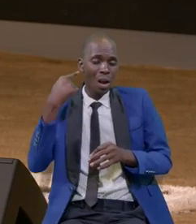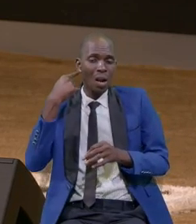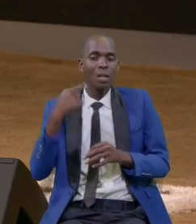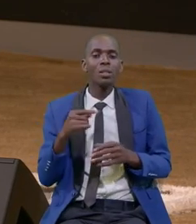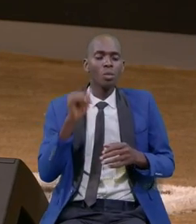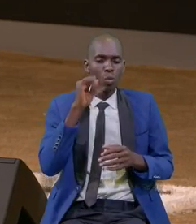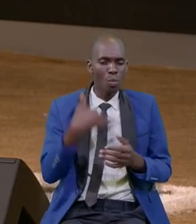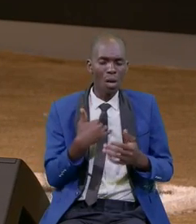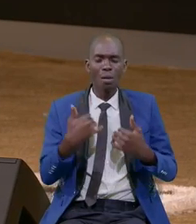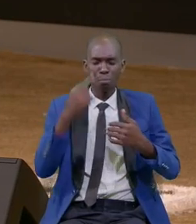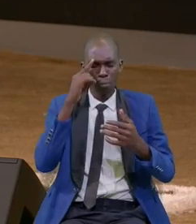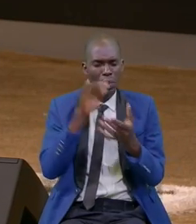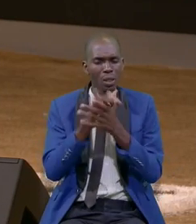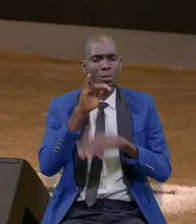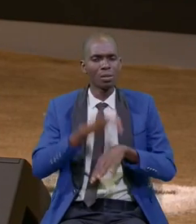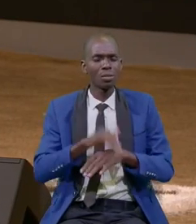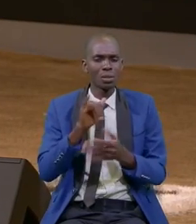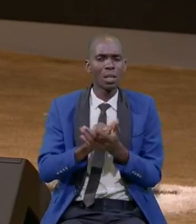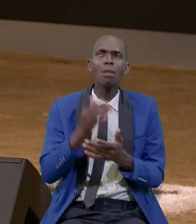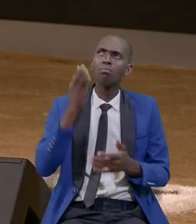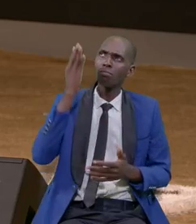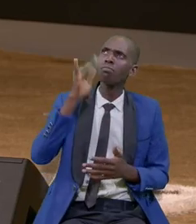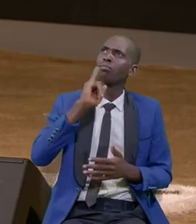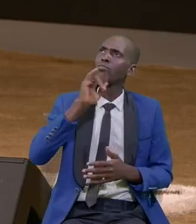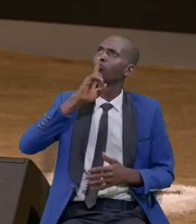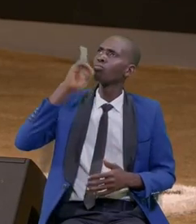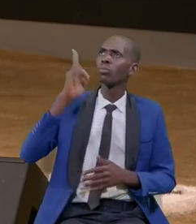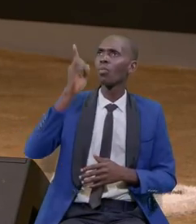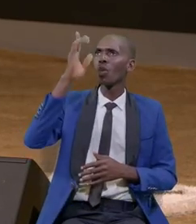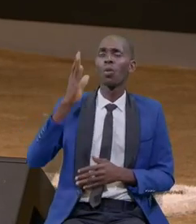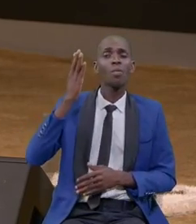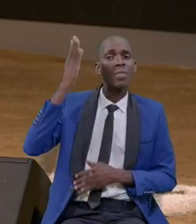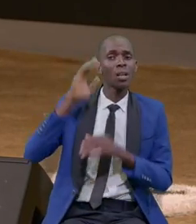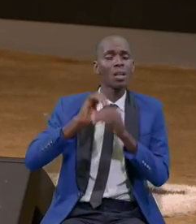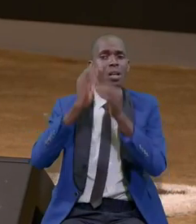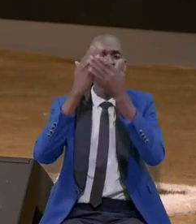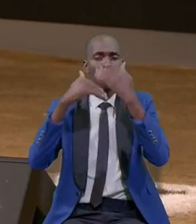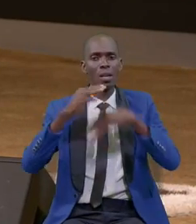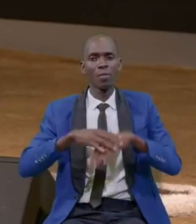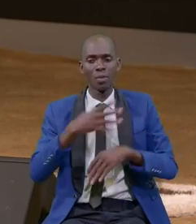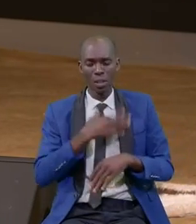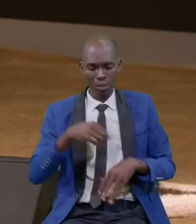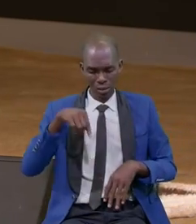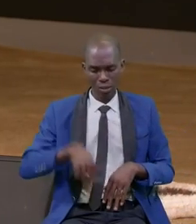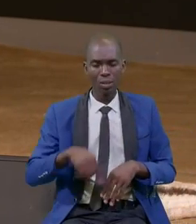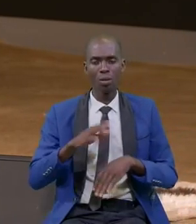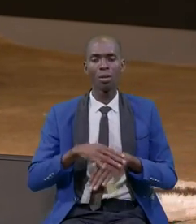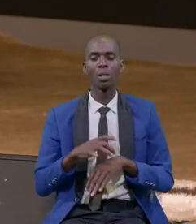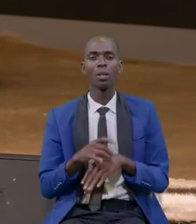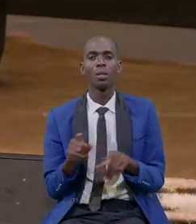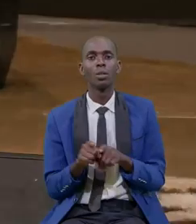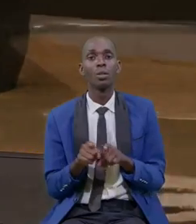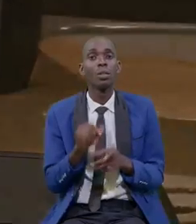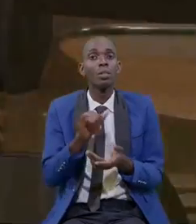savons que ce Dieu, le Dieu du ciel, il est le Dieu en haut dans les cieux et en bas sur la